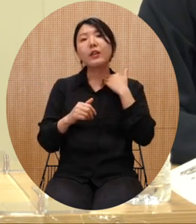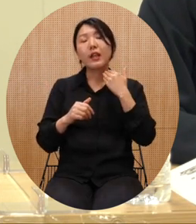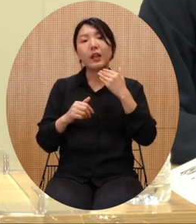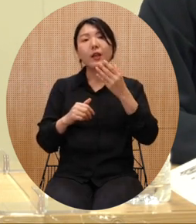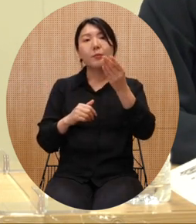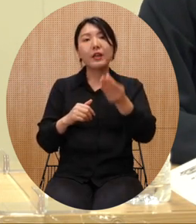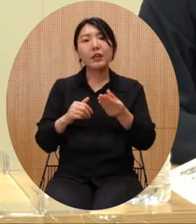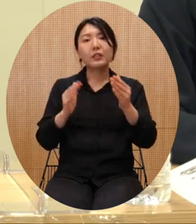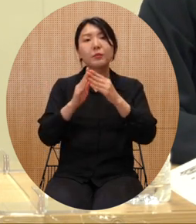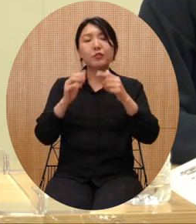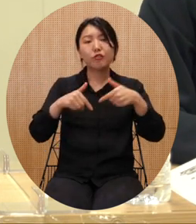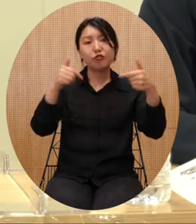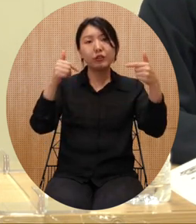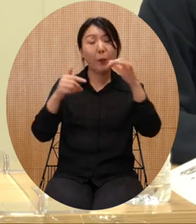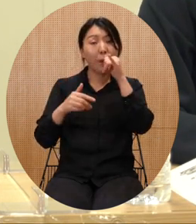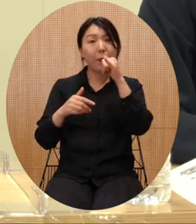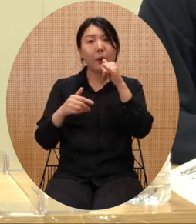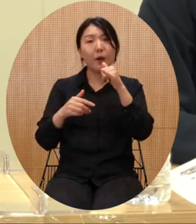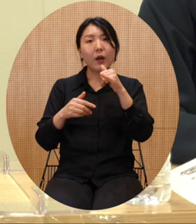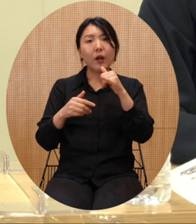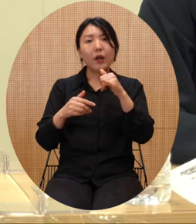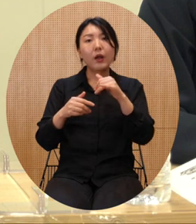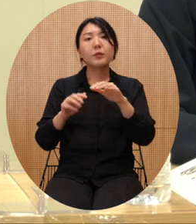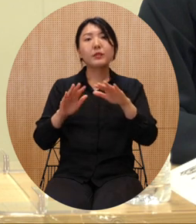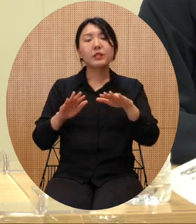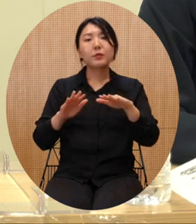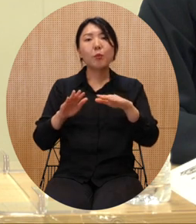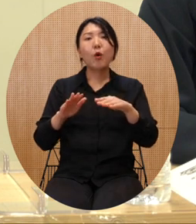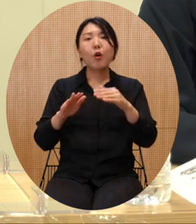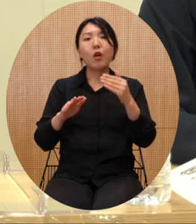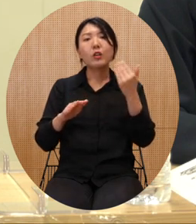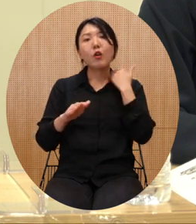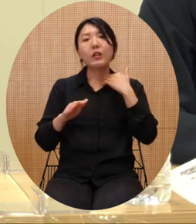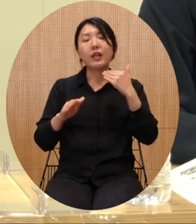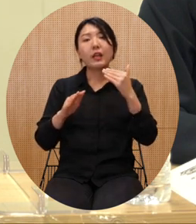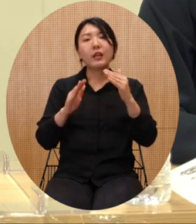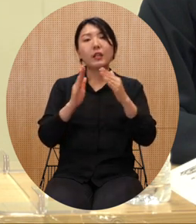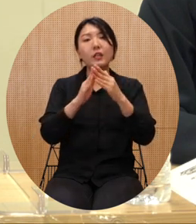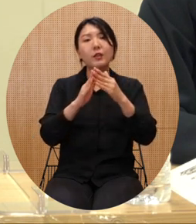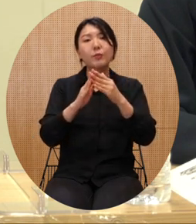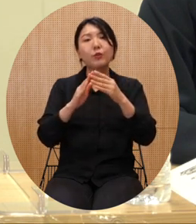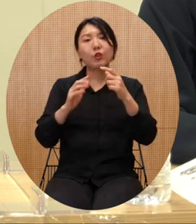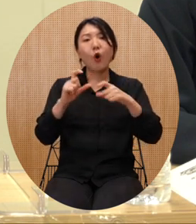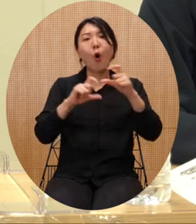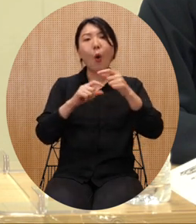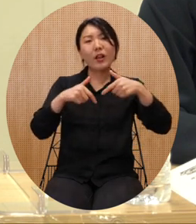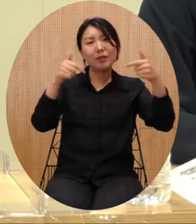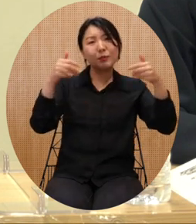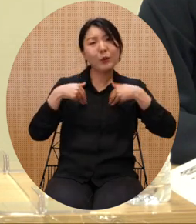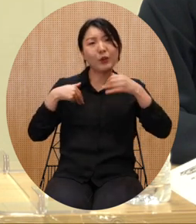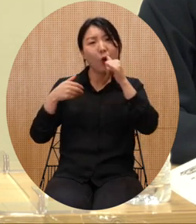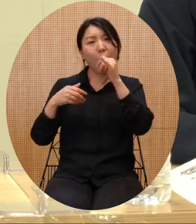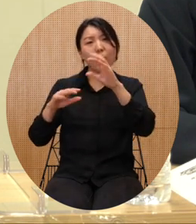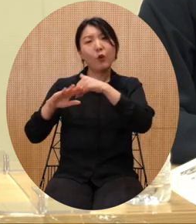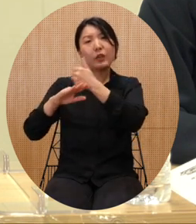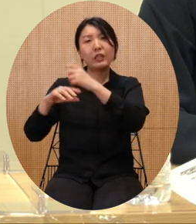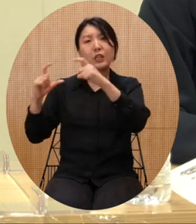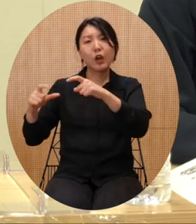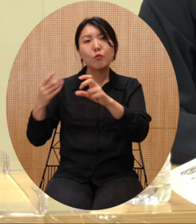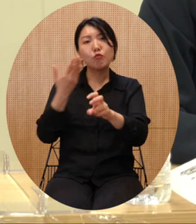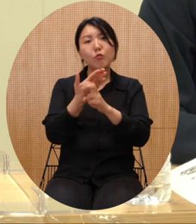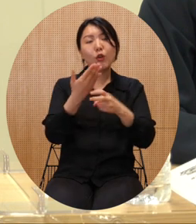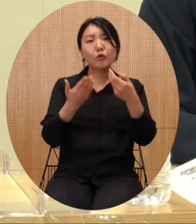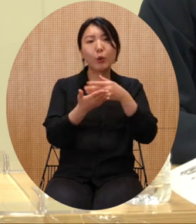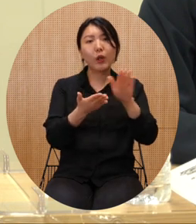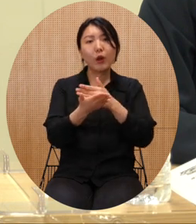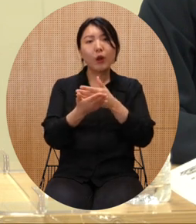늘어나고 있습니다. 하지만 여전히 매입임대주택 및 전세임대주택을 확대해 나갈 것이 필요합니다. 특히 정암동 지역은 불법